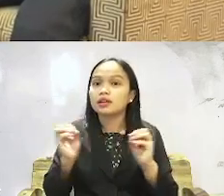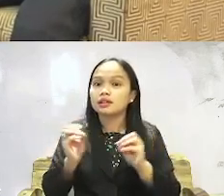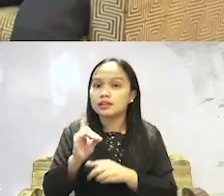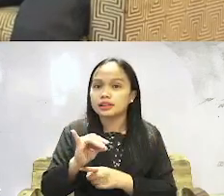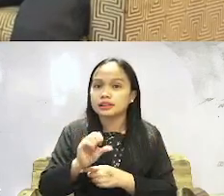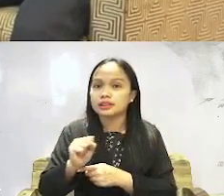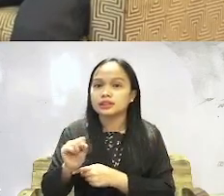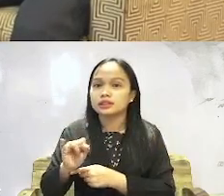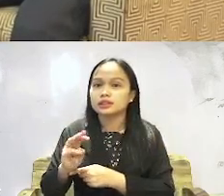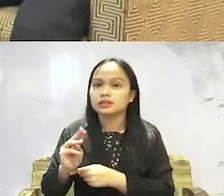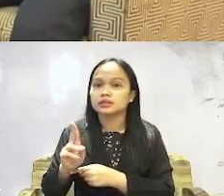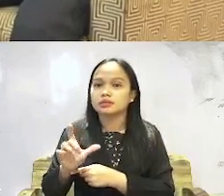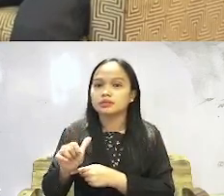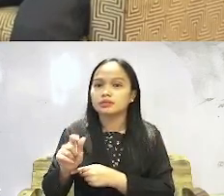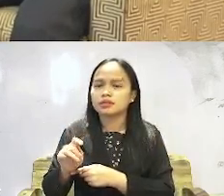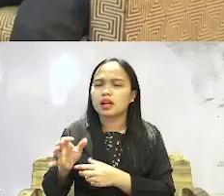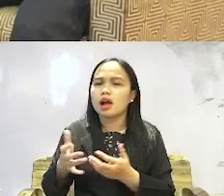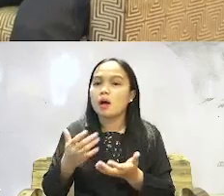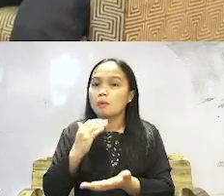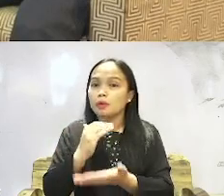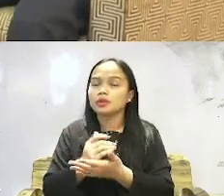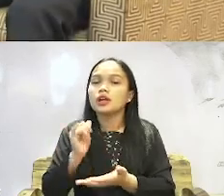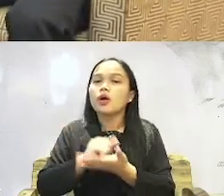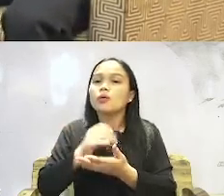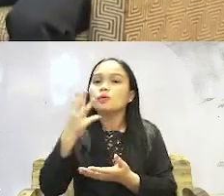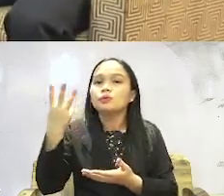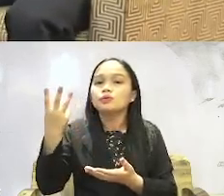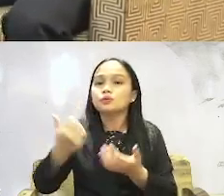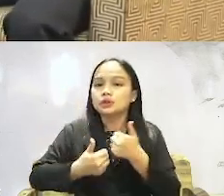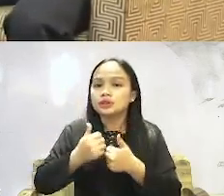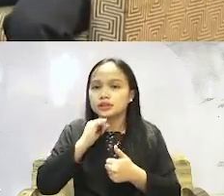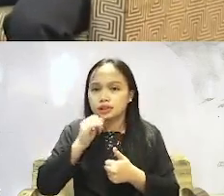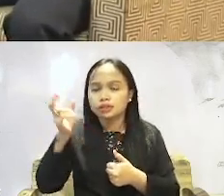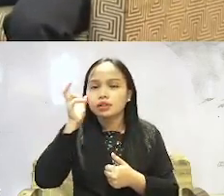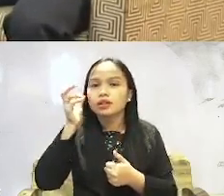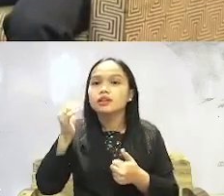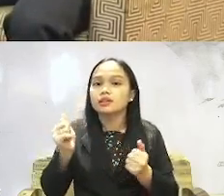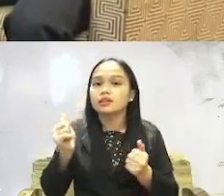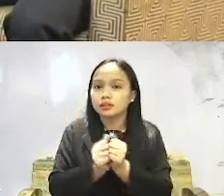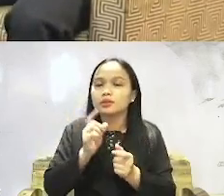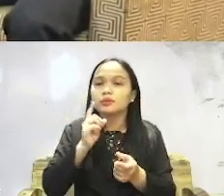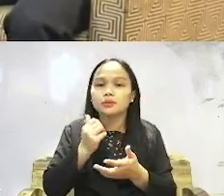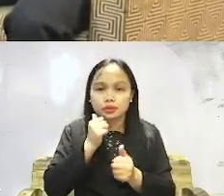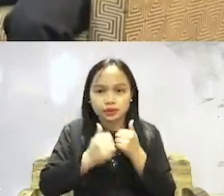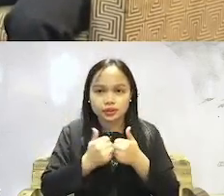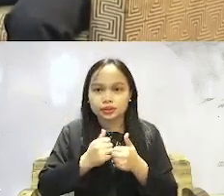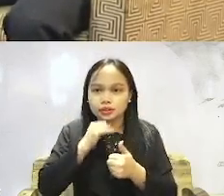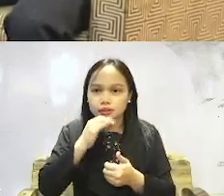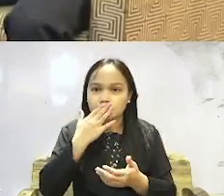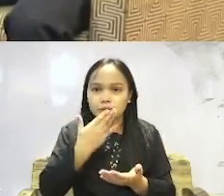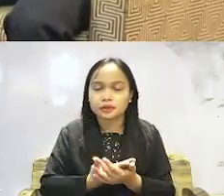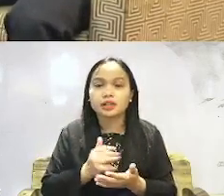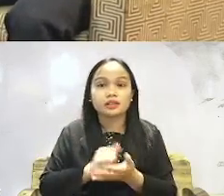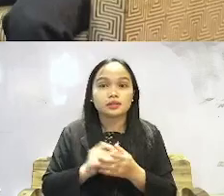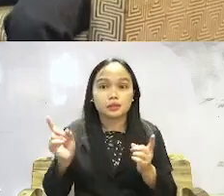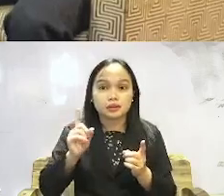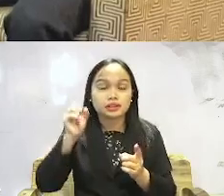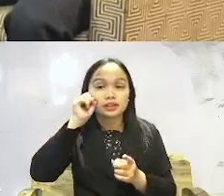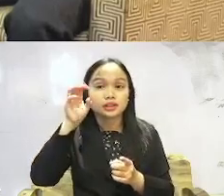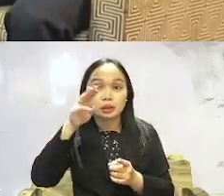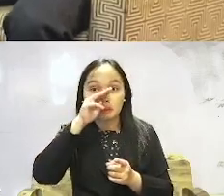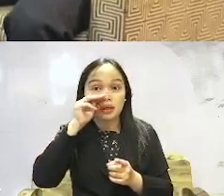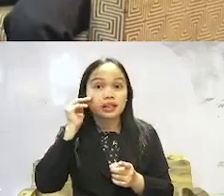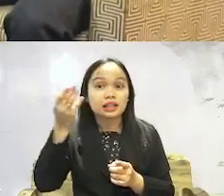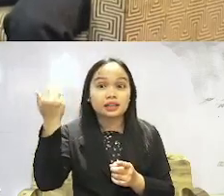dissimulation. Abhor that which is evil. Cleave to that which is good. Diba yung pinag-focus dun ni Sir Maki last